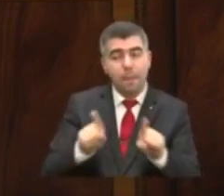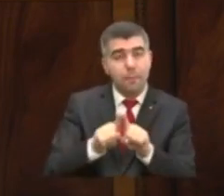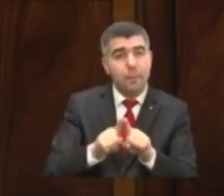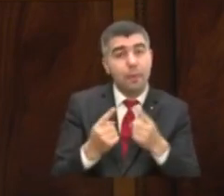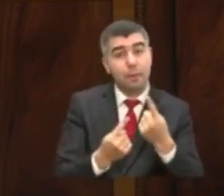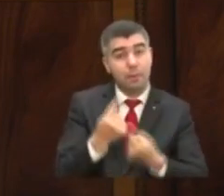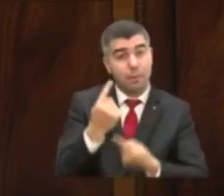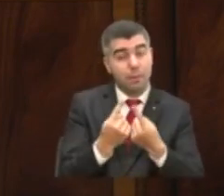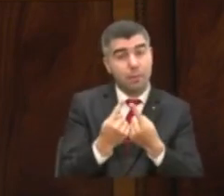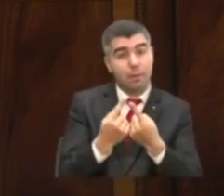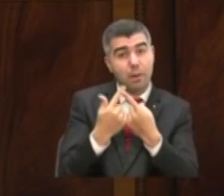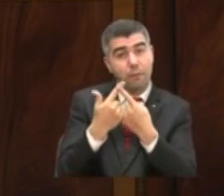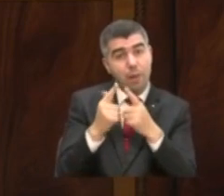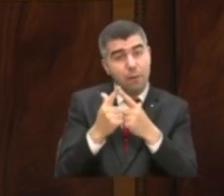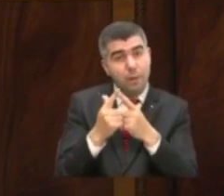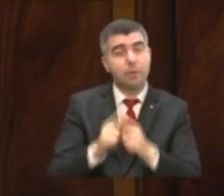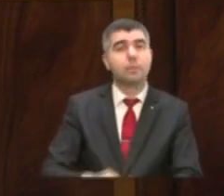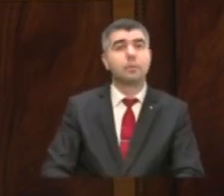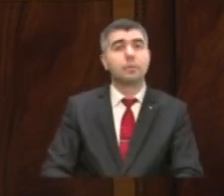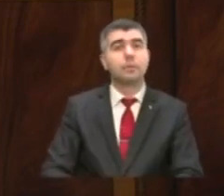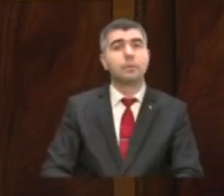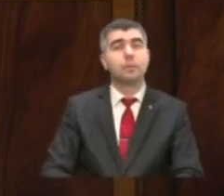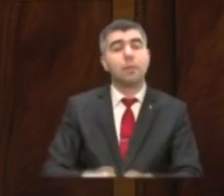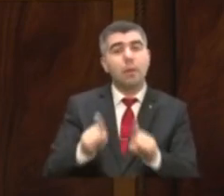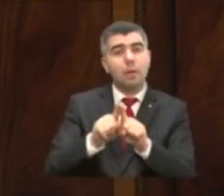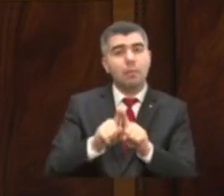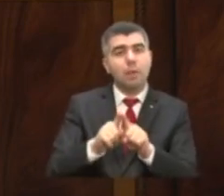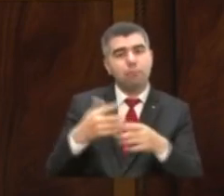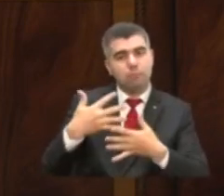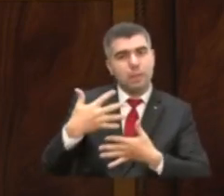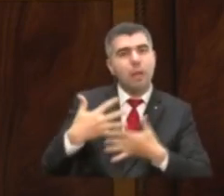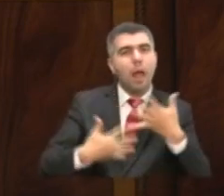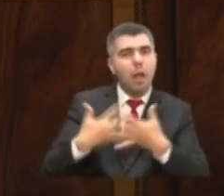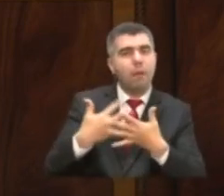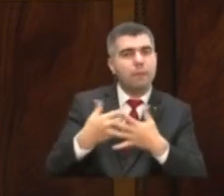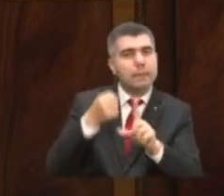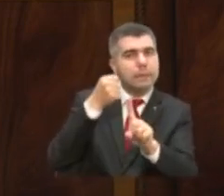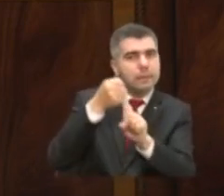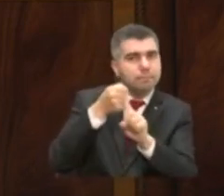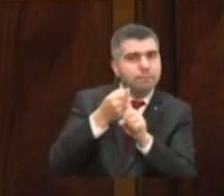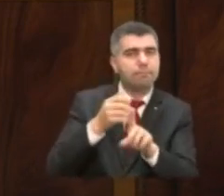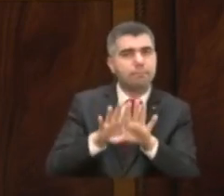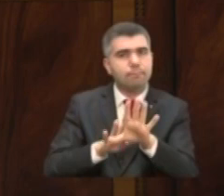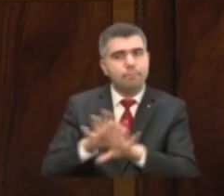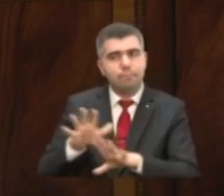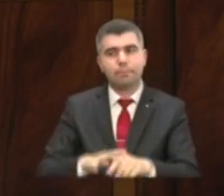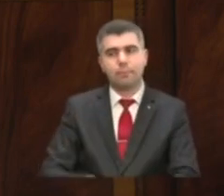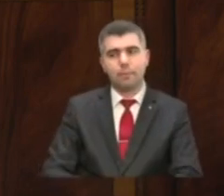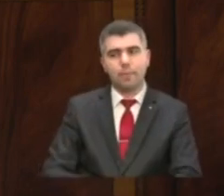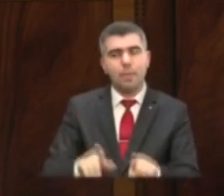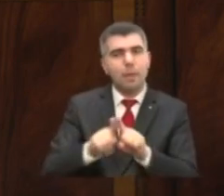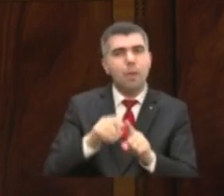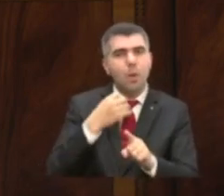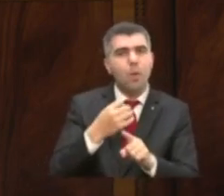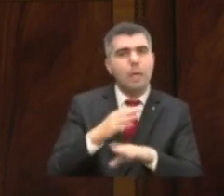من الارتجالية، لأنه كانت واحد المجموعة المبادرات اللي هي مهمة، ولكن كان من المفروض أن تأتي في إطار هذه